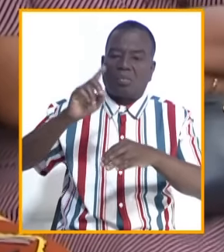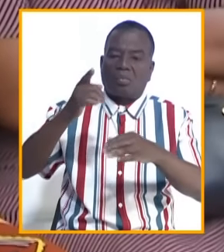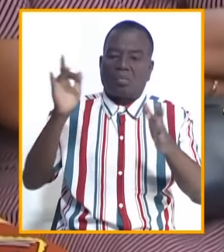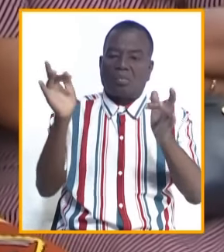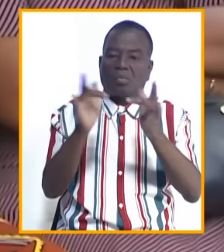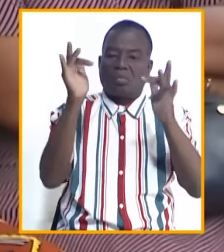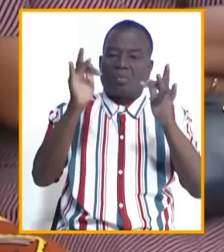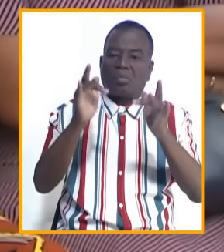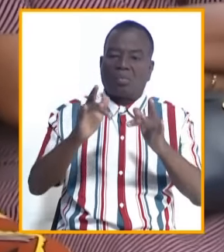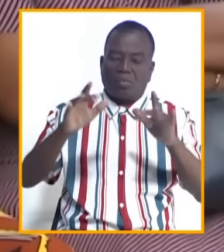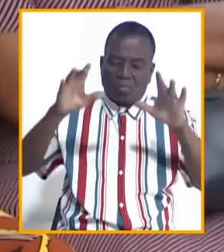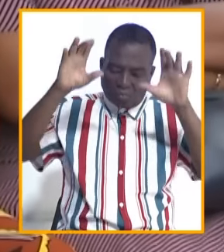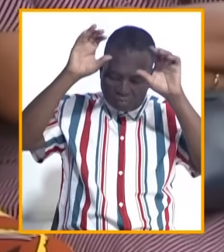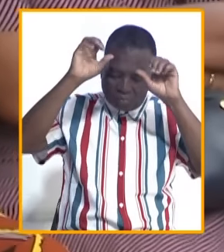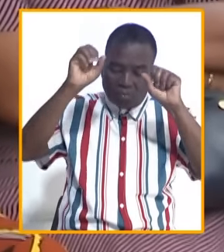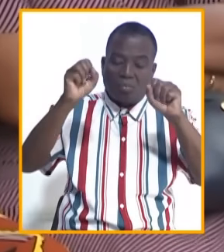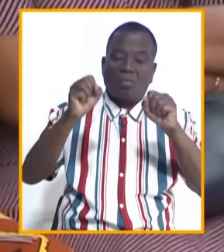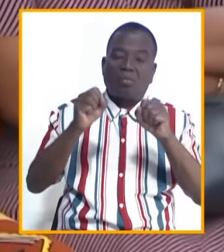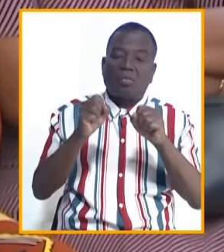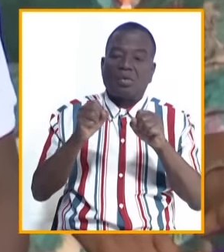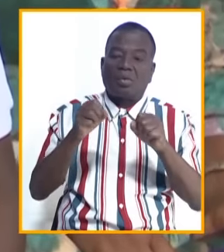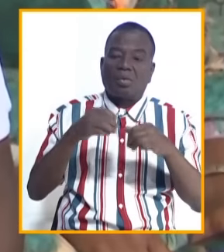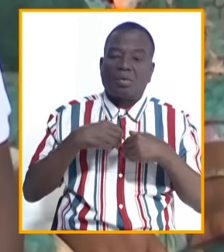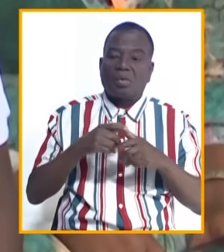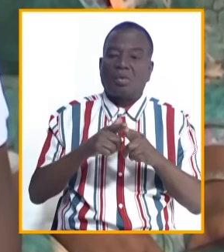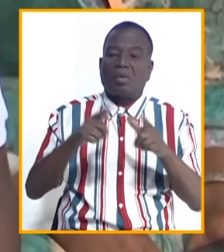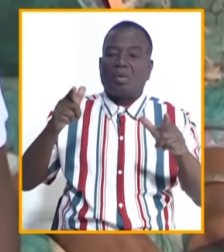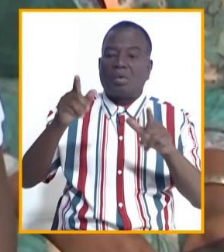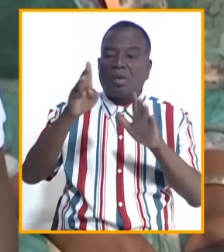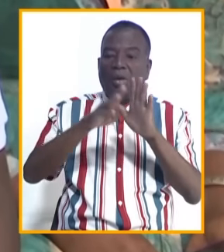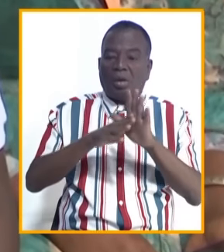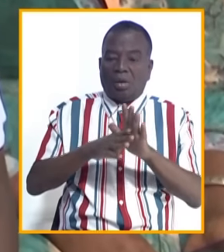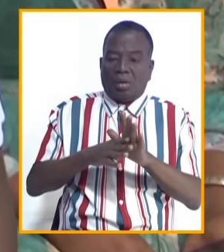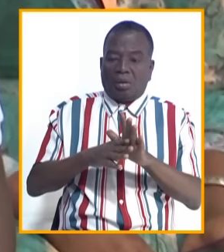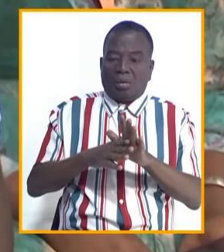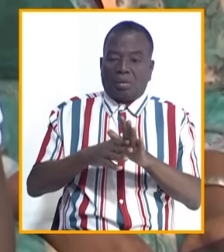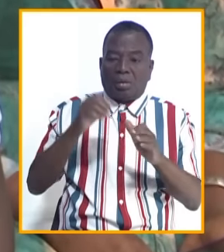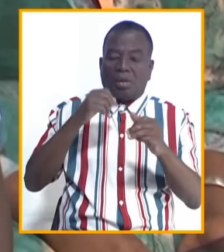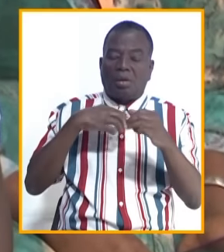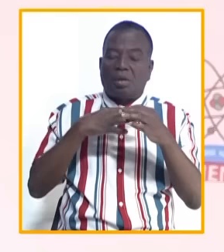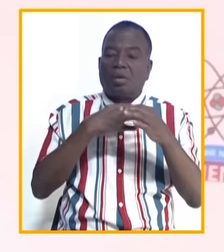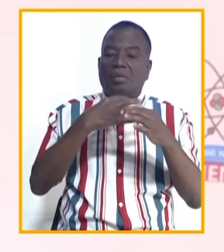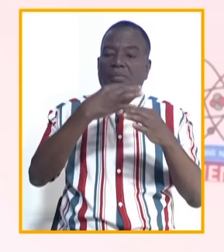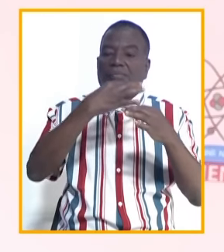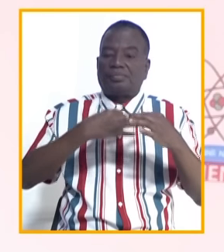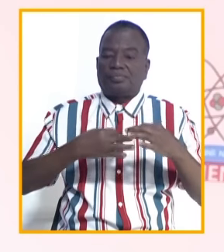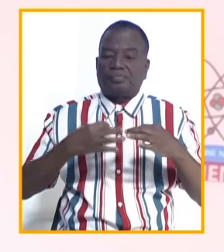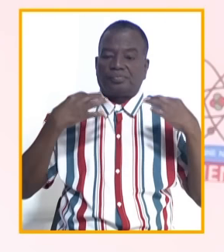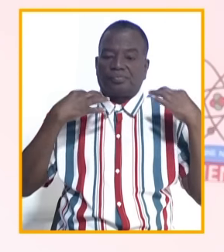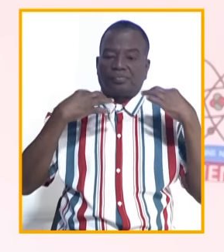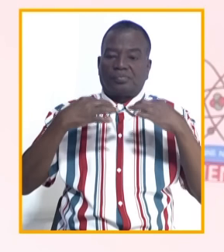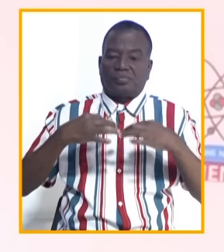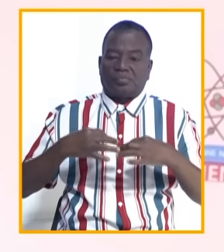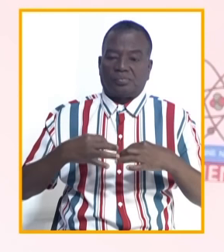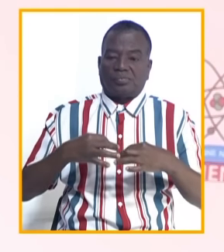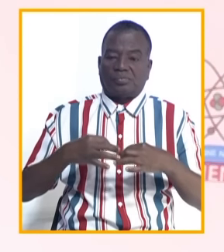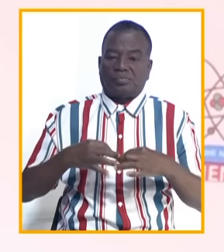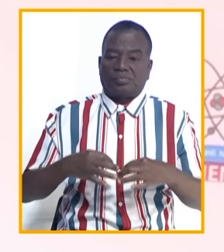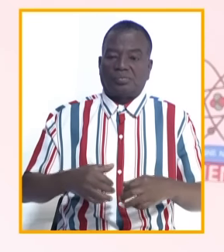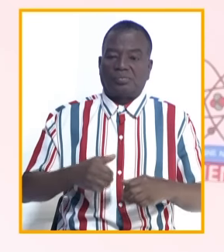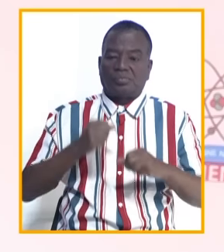contact. Le chef de l'État a largement mérité en cela la distinction honorifique de champion de la promotion de